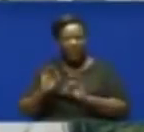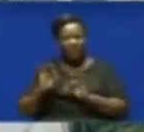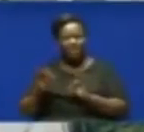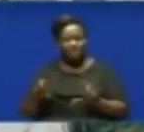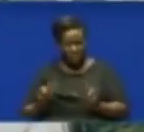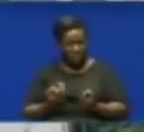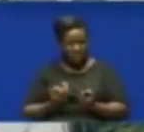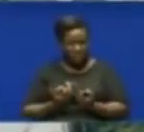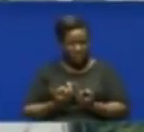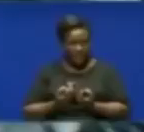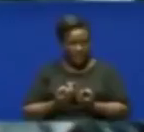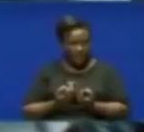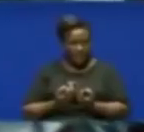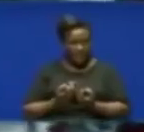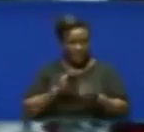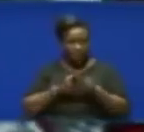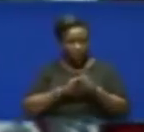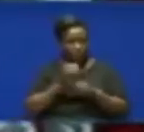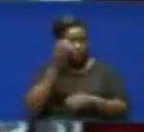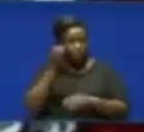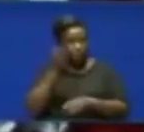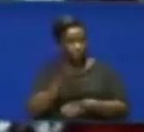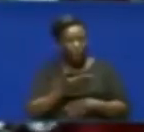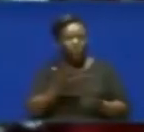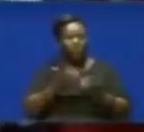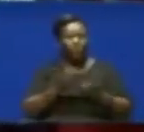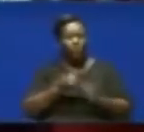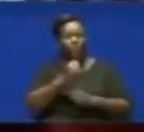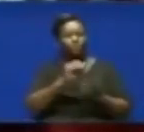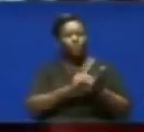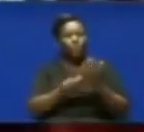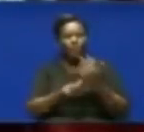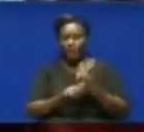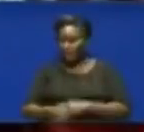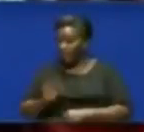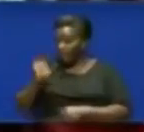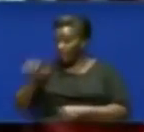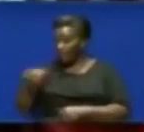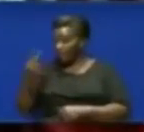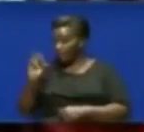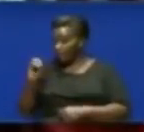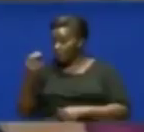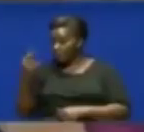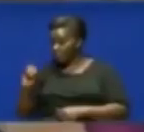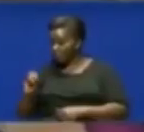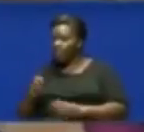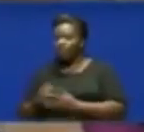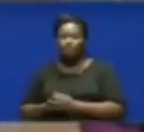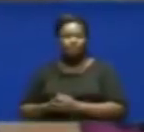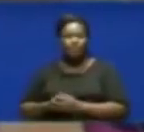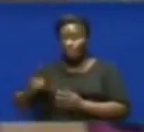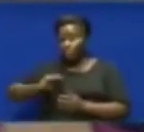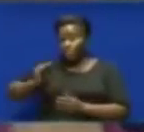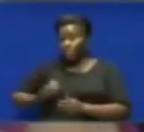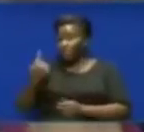hatua zilizochukuliwa. Tarehe 15 Machi 2020 tulipokea msafiri mtanzania mwanamke mwenye umri